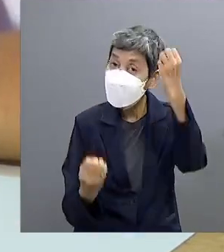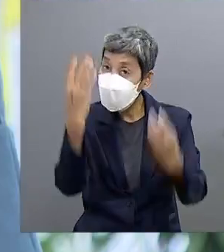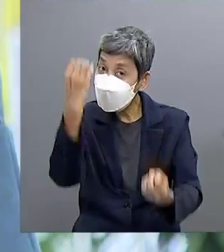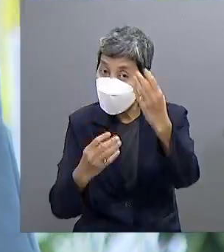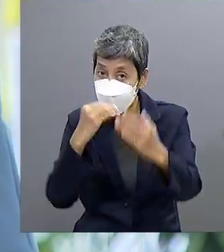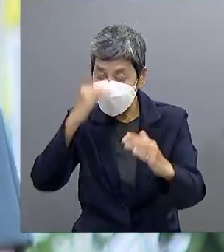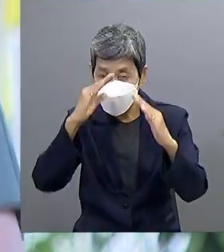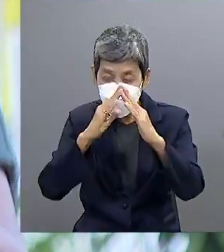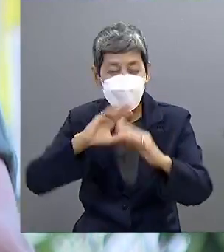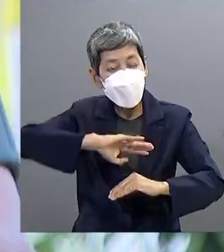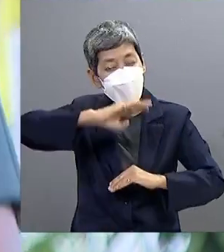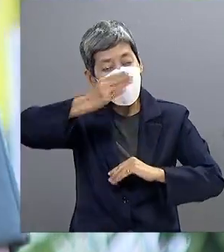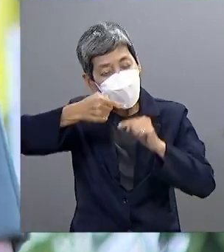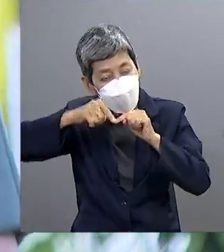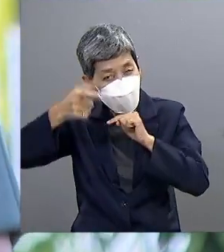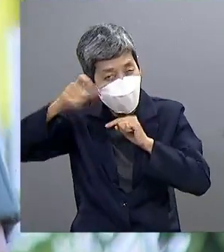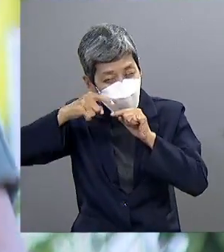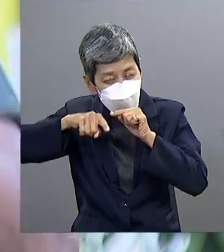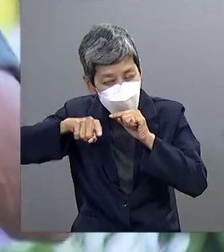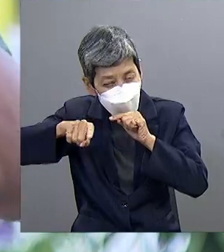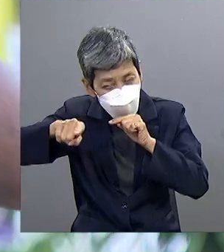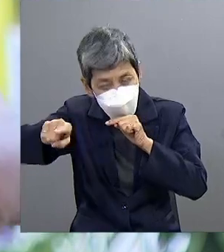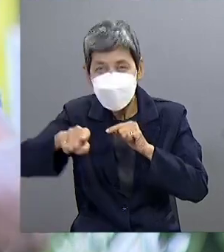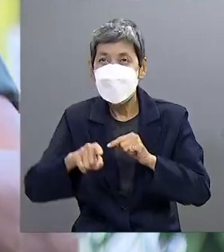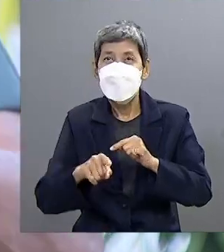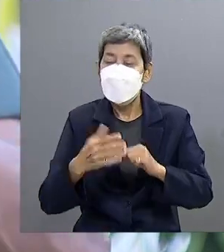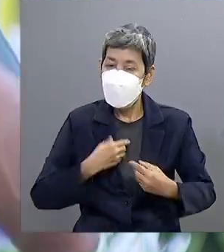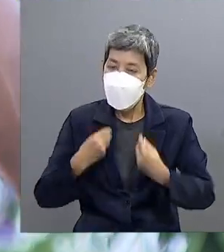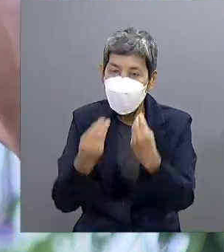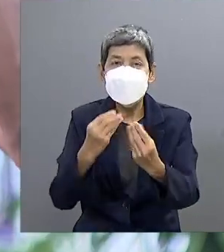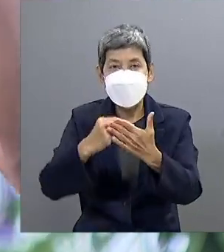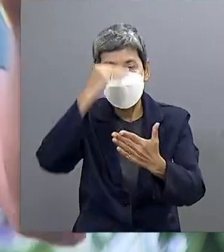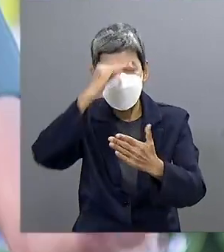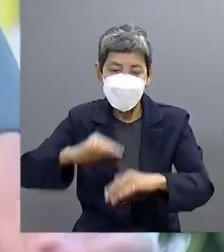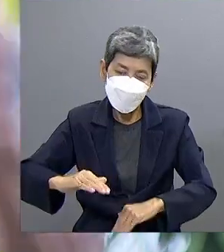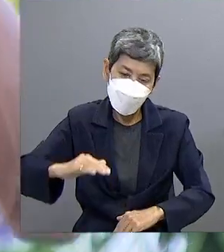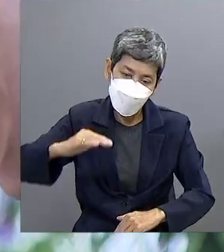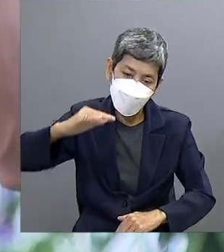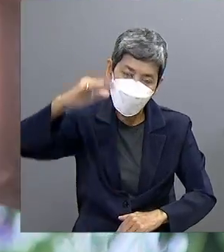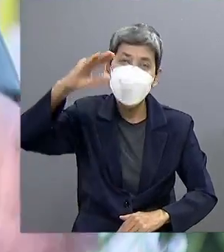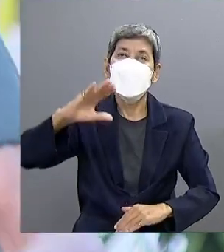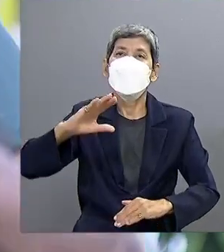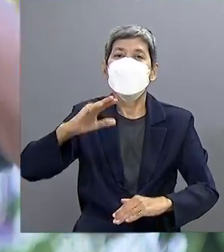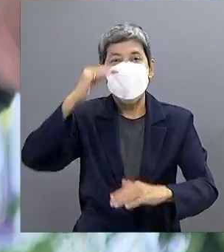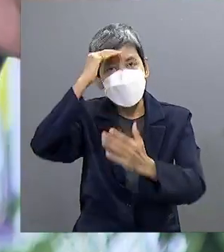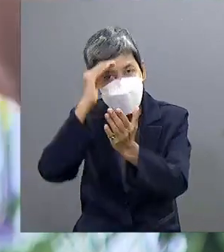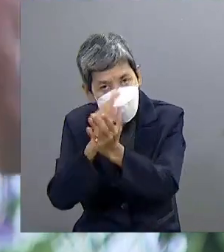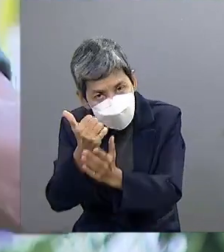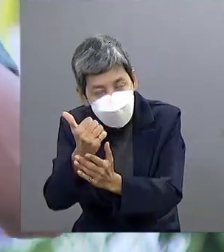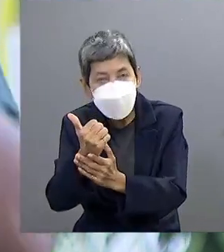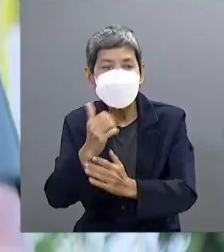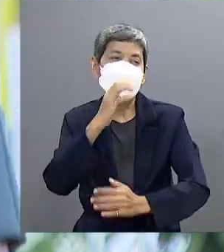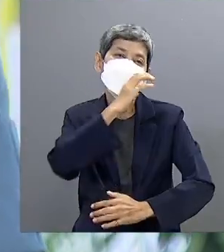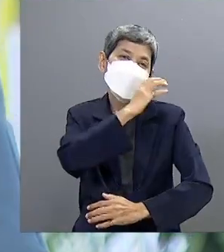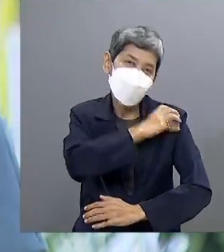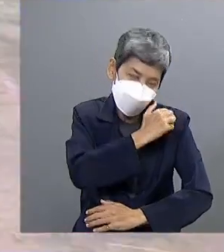าในถิ่นที่ห่างไกลให้เขาเติบโตได้เป็นตำรวจได้เป็นนายร้อยได้เป็นปลัด